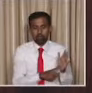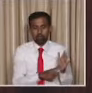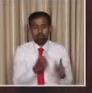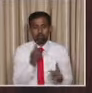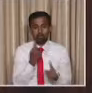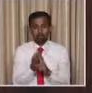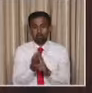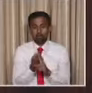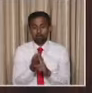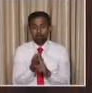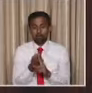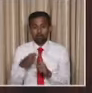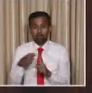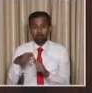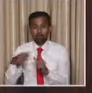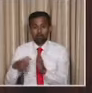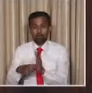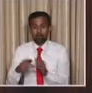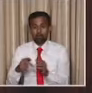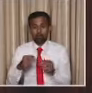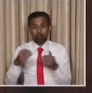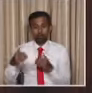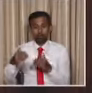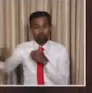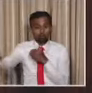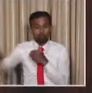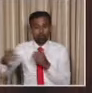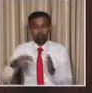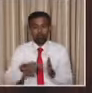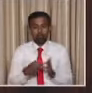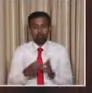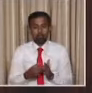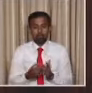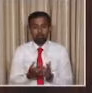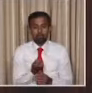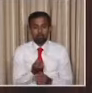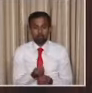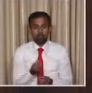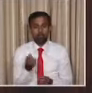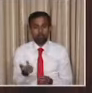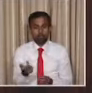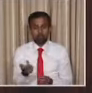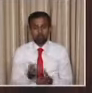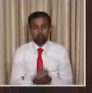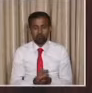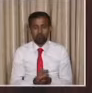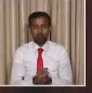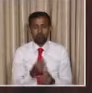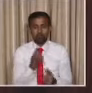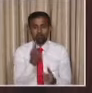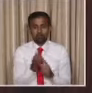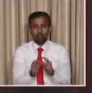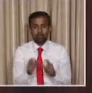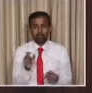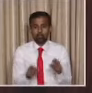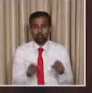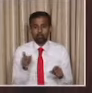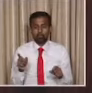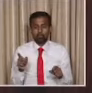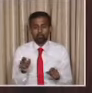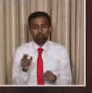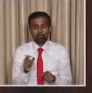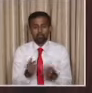මහනුවර කටුකසල දක්වා ඒක දීර්ඝ කරන්න මේ අයවැයෙන් මුදල් වෙන් කරලා තියෙනවා කියලා. දැන් මහනුවර ජනතාව වෙනුවෙන් අපි